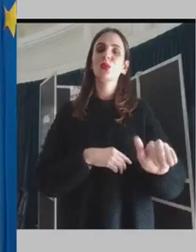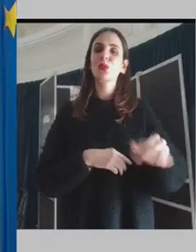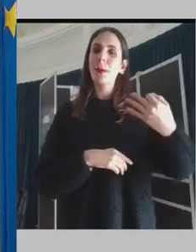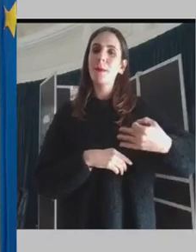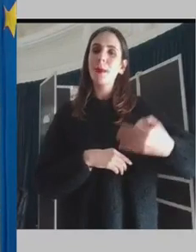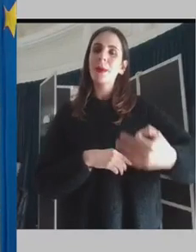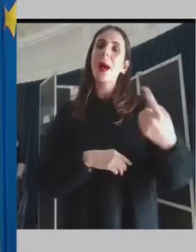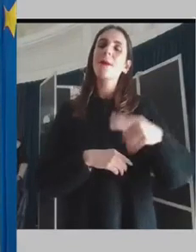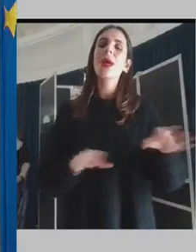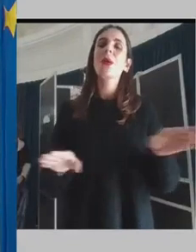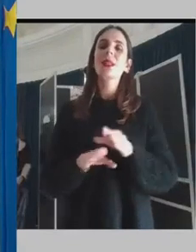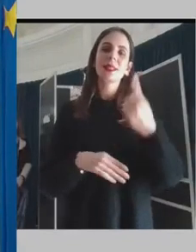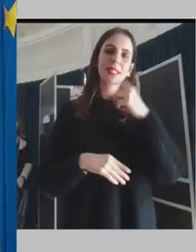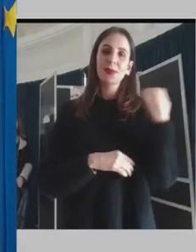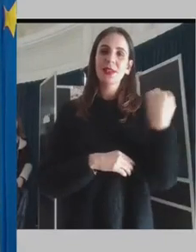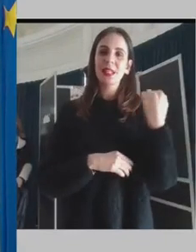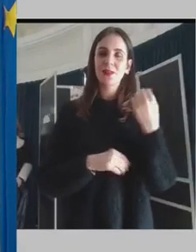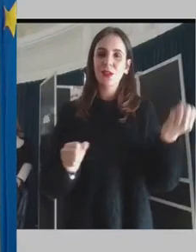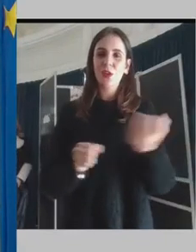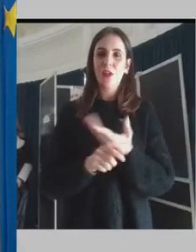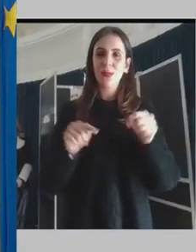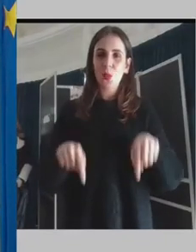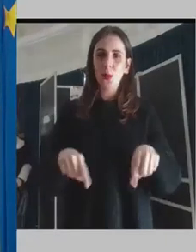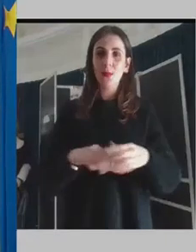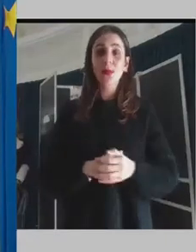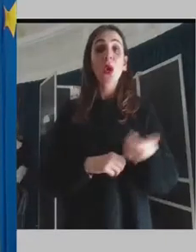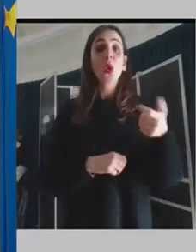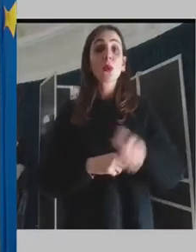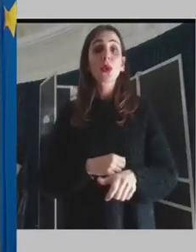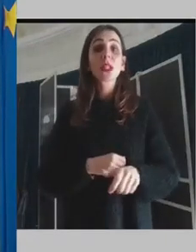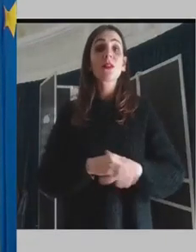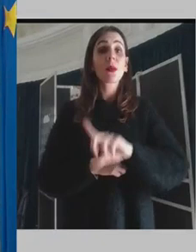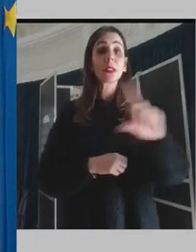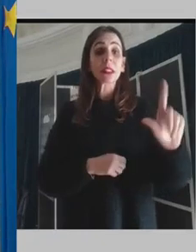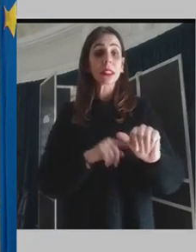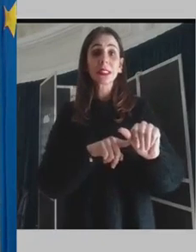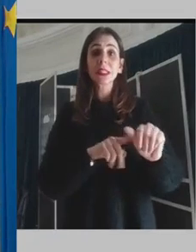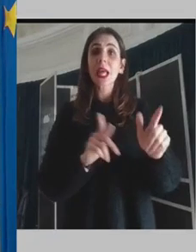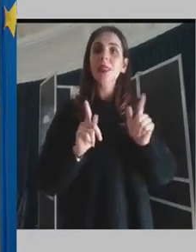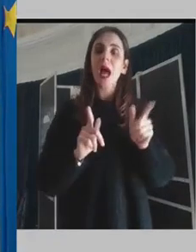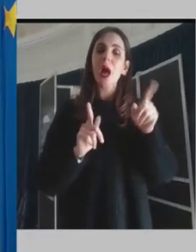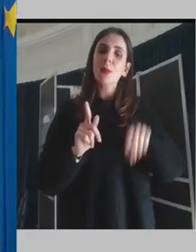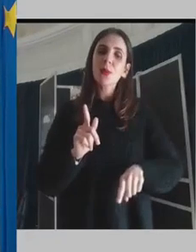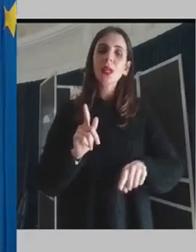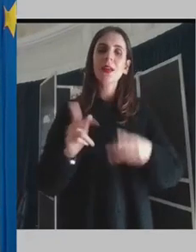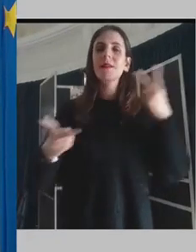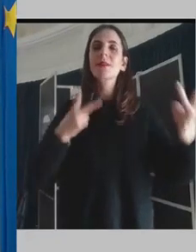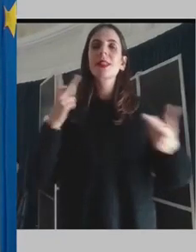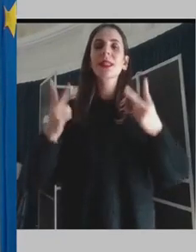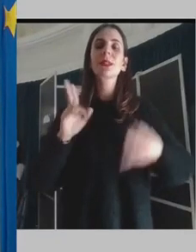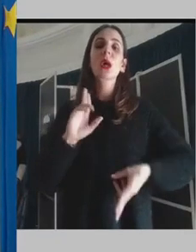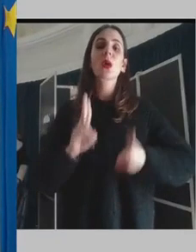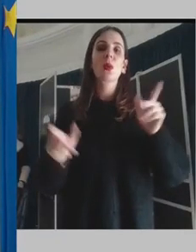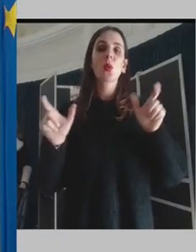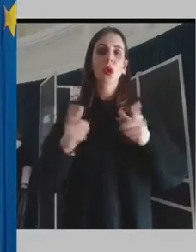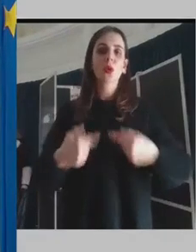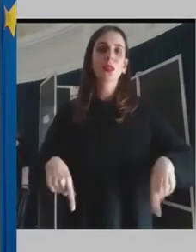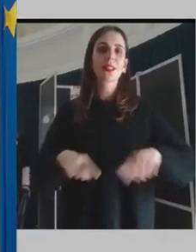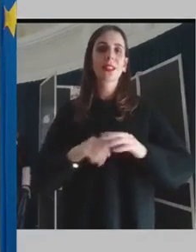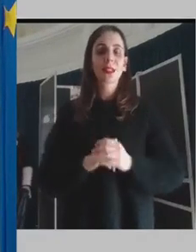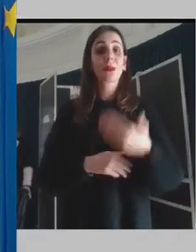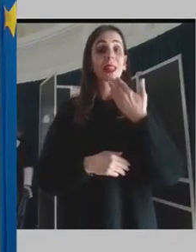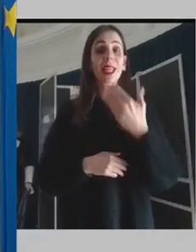i servizi, poiché questa dà più ampia e maggiore visibilità al Consiglio. Quindi vi ringraziamo e ringraziamo il servizio